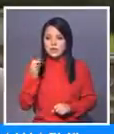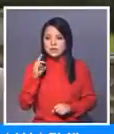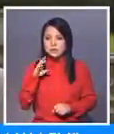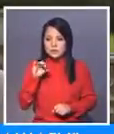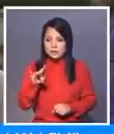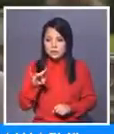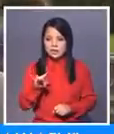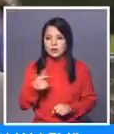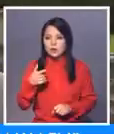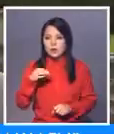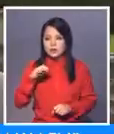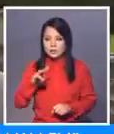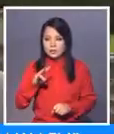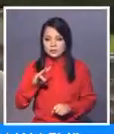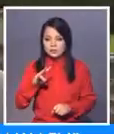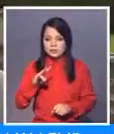Шекспирмен, Гетемен,